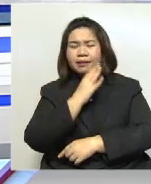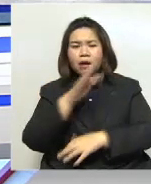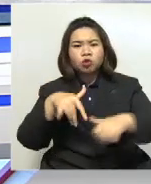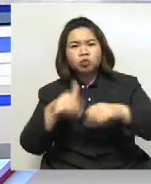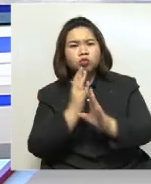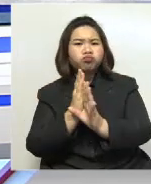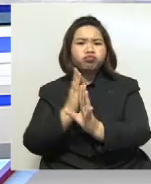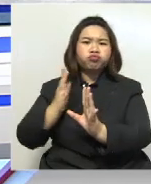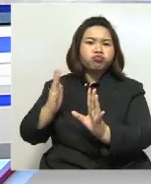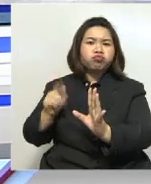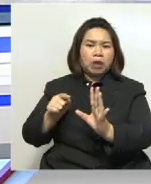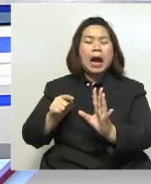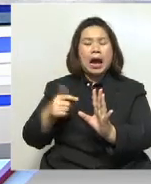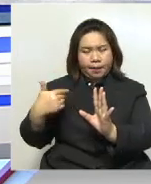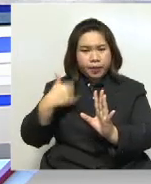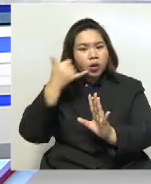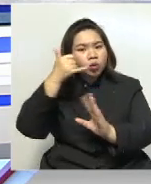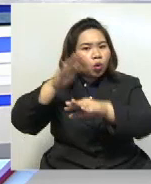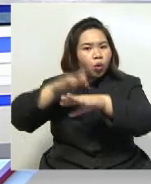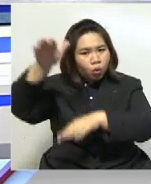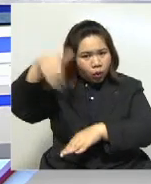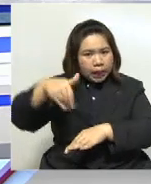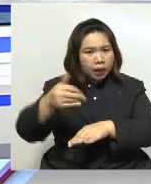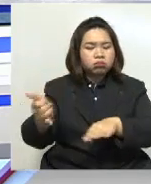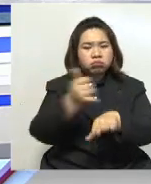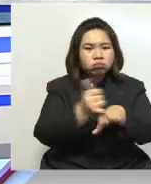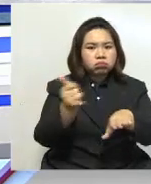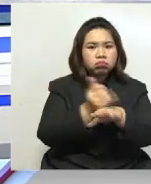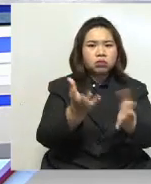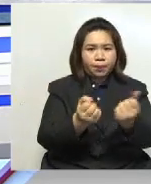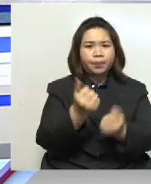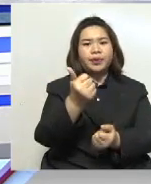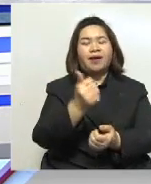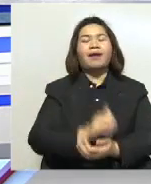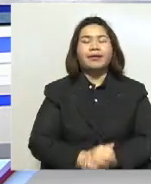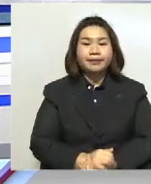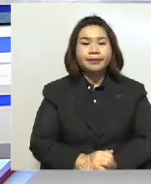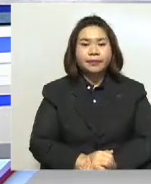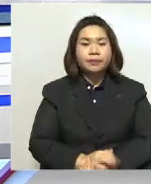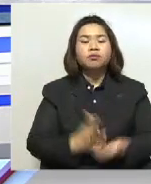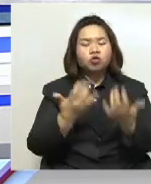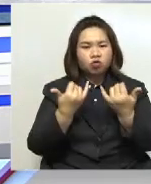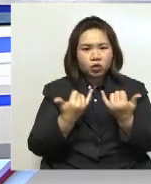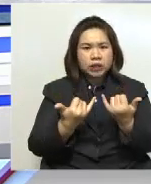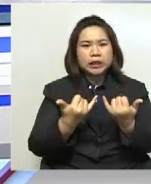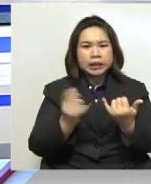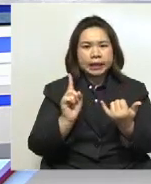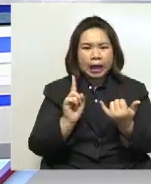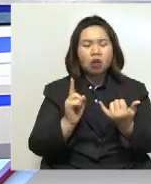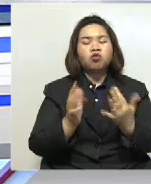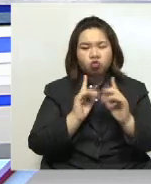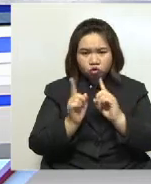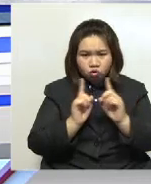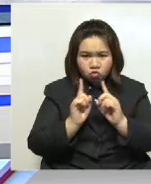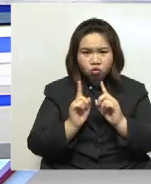รอยืนต่อแถวรออันนี้โทรศัพท์ประสานรถที่เตรียมไว้ออกมาวิ่งรับได้เลยนะคะ ใช่ค่ะแน่นอนนะคะตอนนี้อาจจะต้องเป็นเรื่องของการพูดคุย